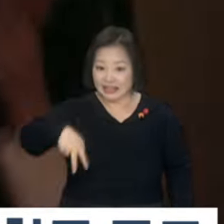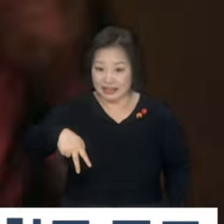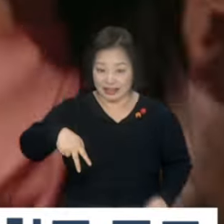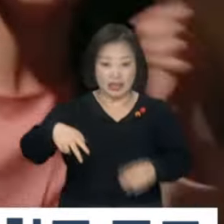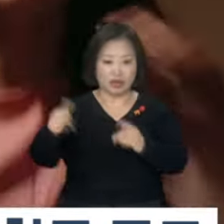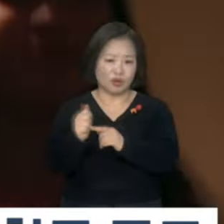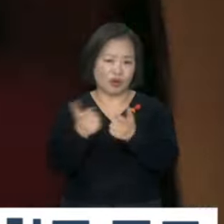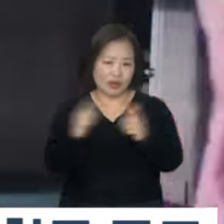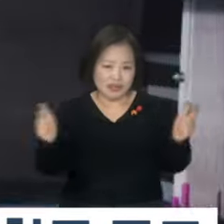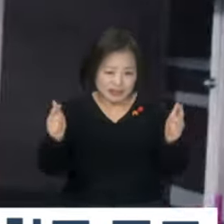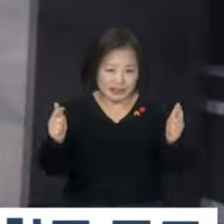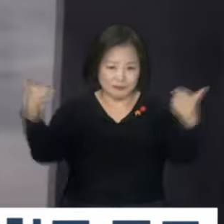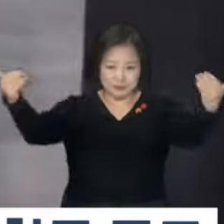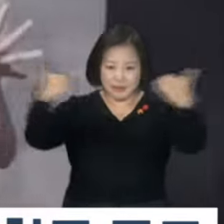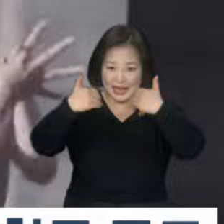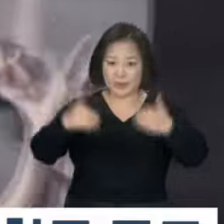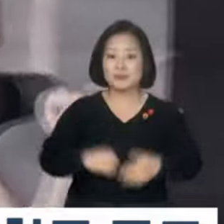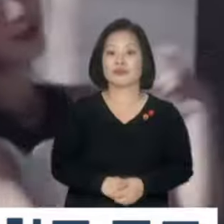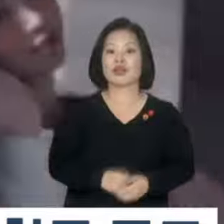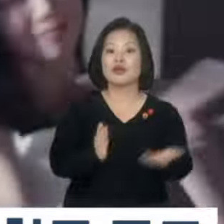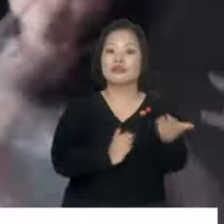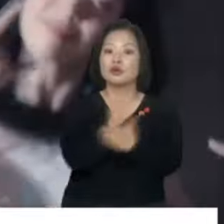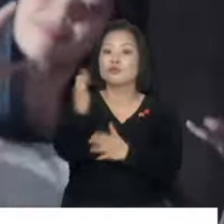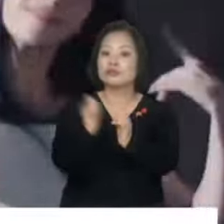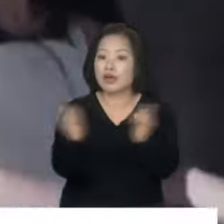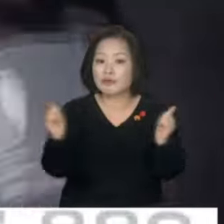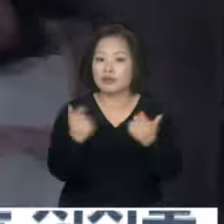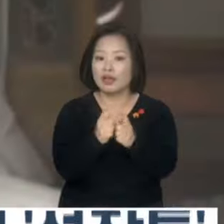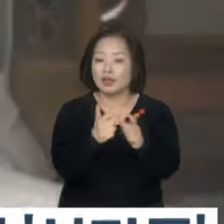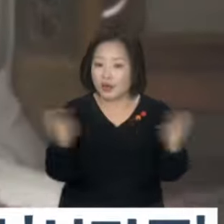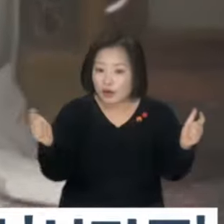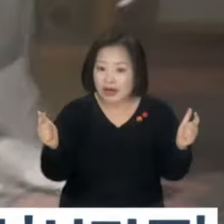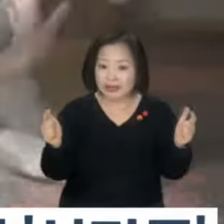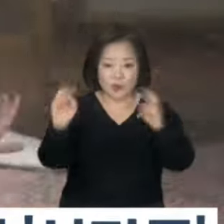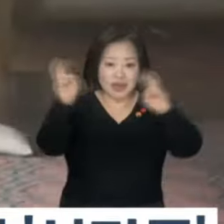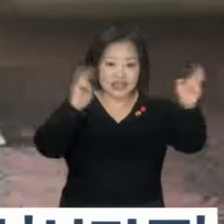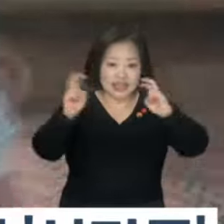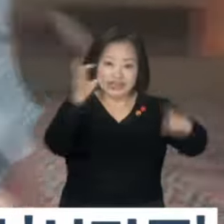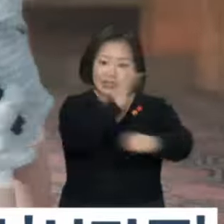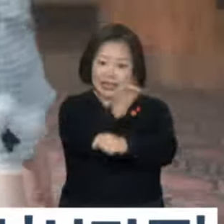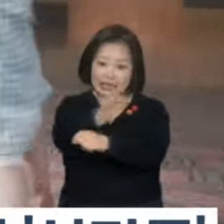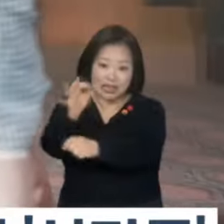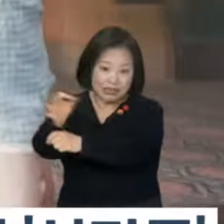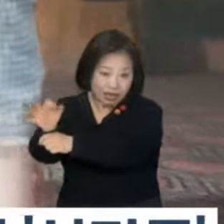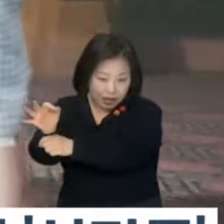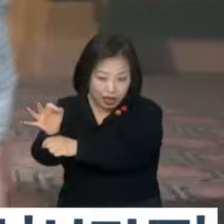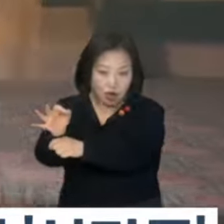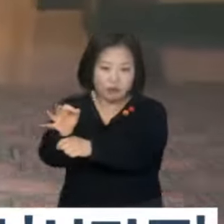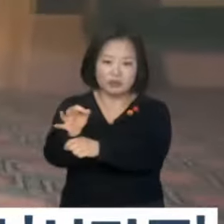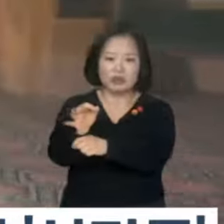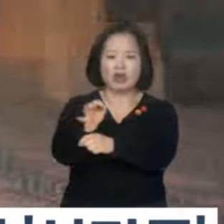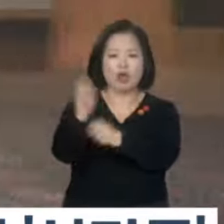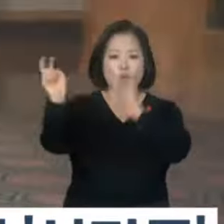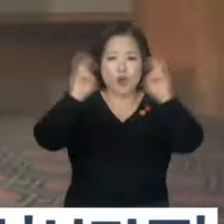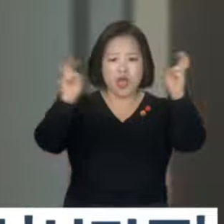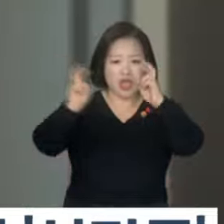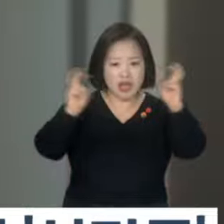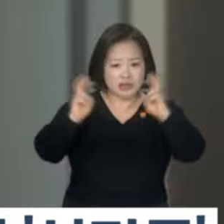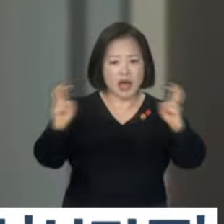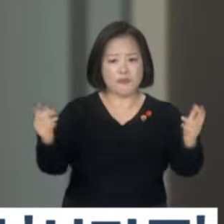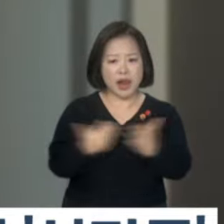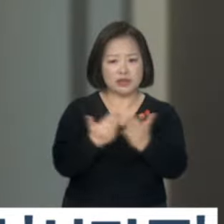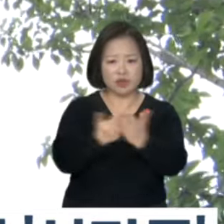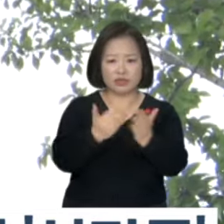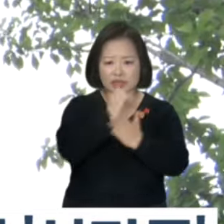논란에 휩싸였습니다 전문가들은 여러 소속사를 인수하는 멀티레이블 형태로 몸집을 키운 하이브의 성장통이라고